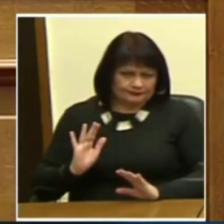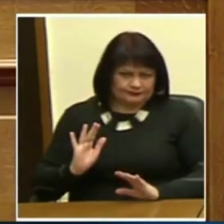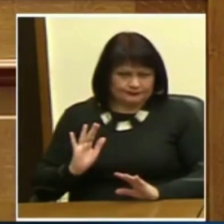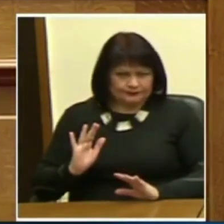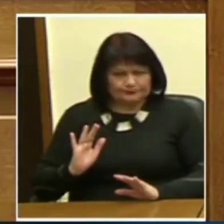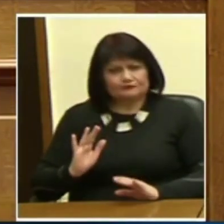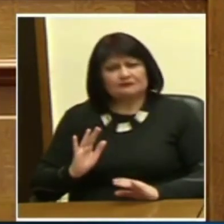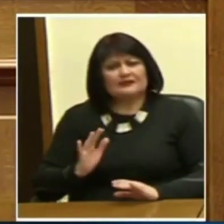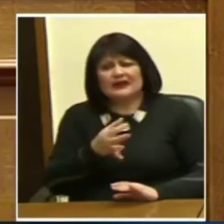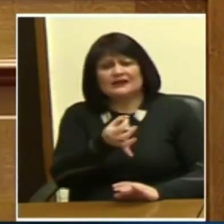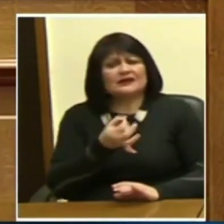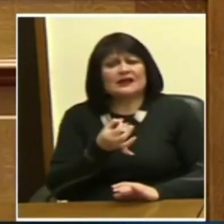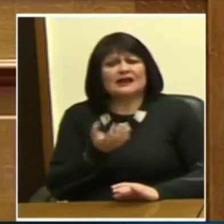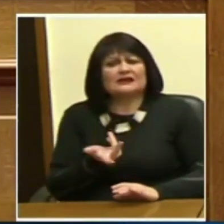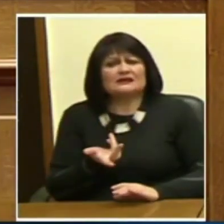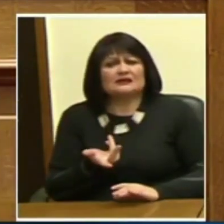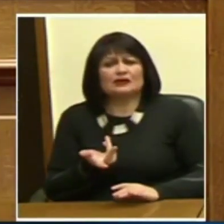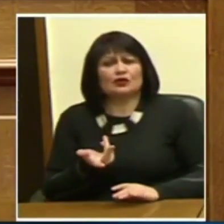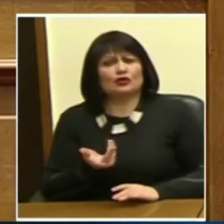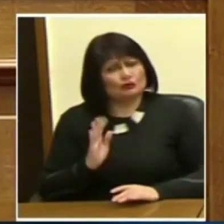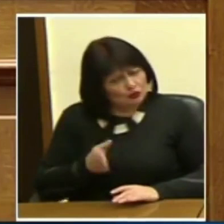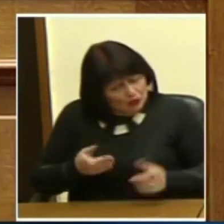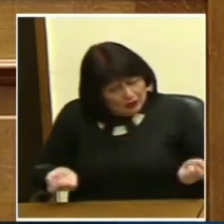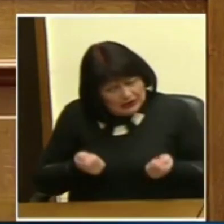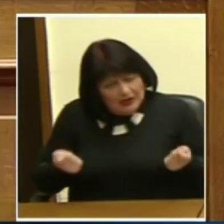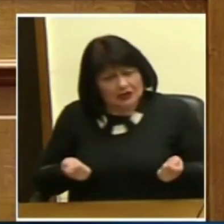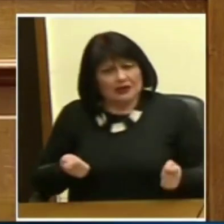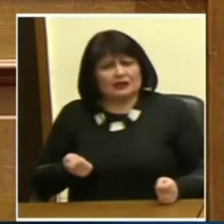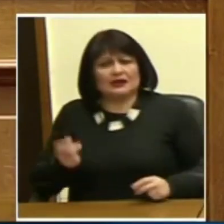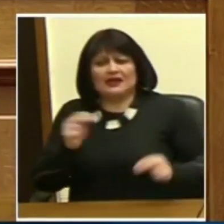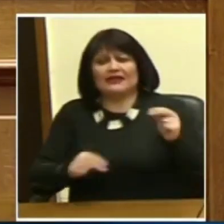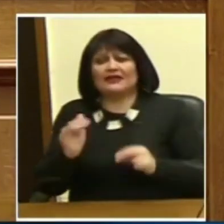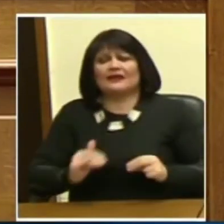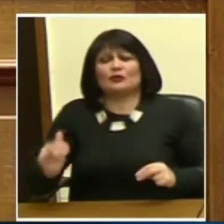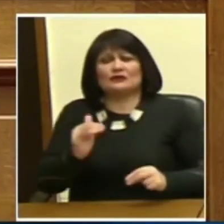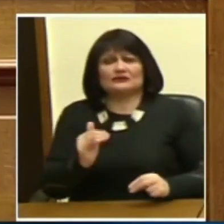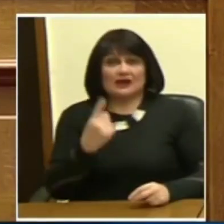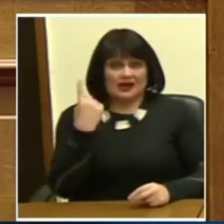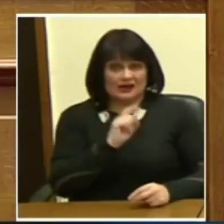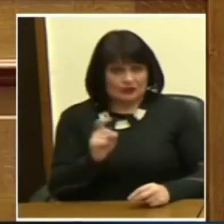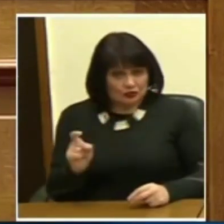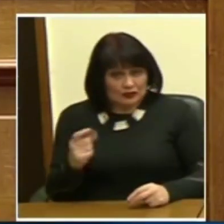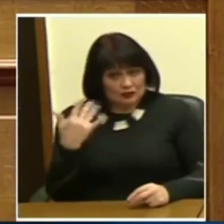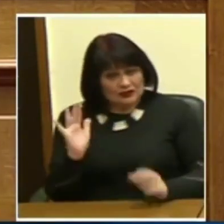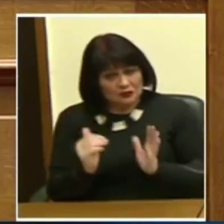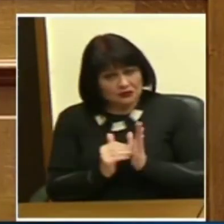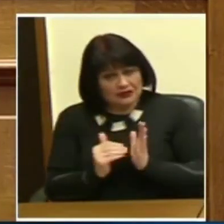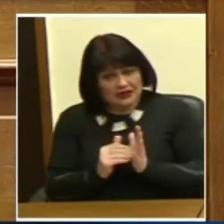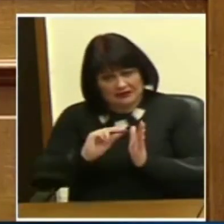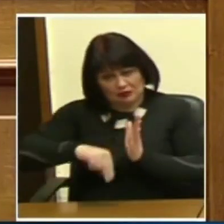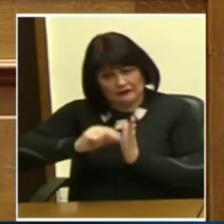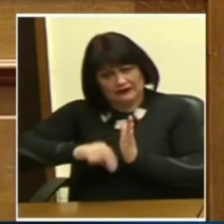Έρχεστε λοιπόν να μας πείτε ότι μπορεί να γίνει δημοψήφισμα αν συγκεντρωθούν 1.000.000 ή 500.000